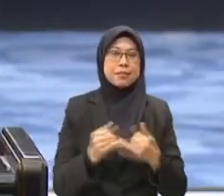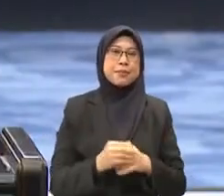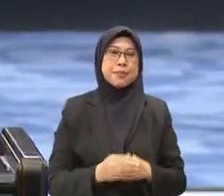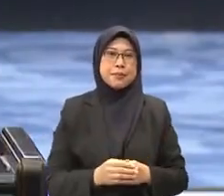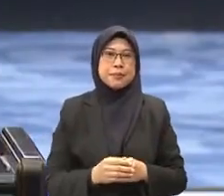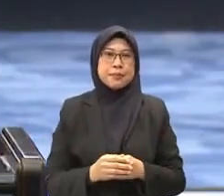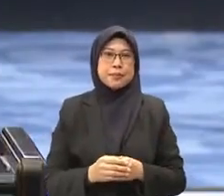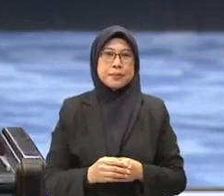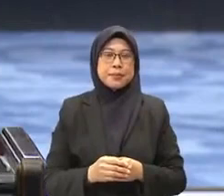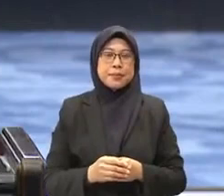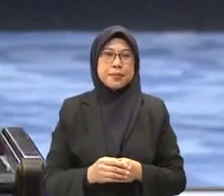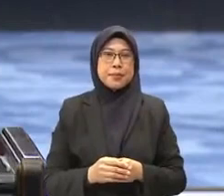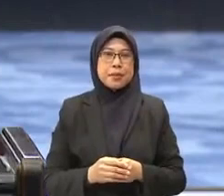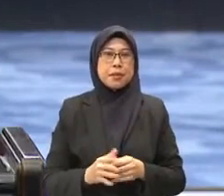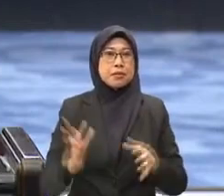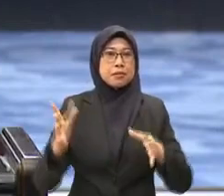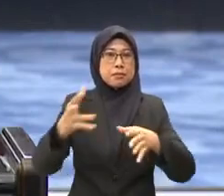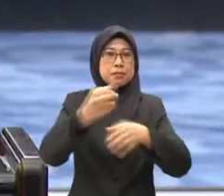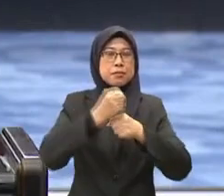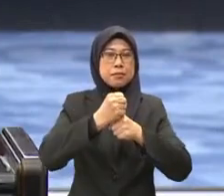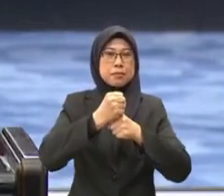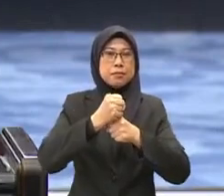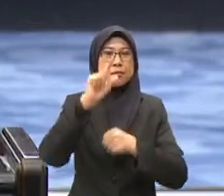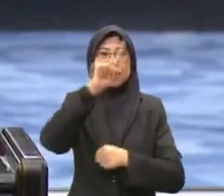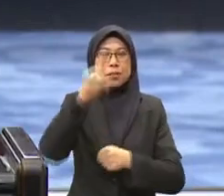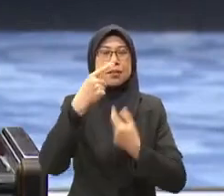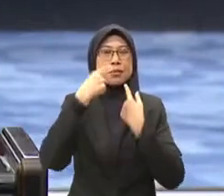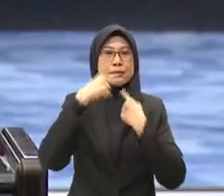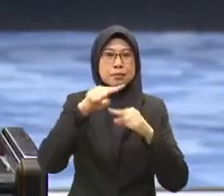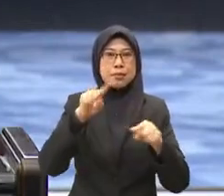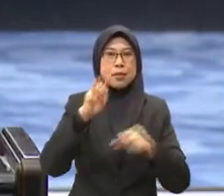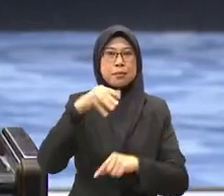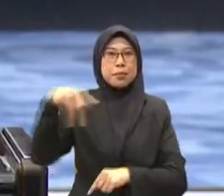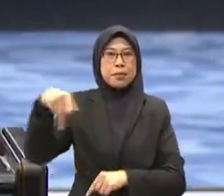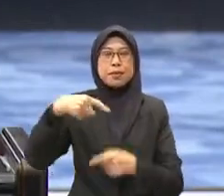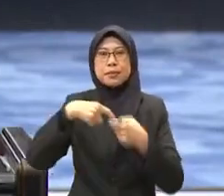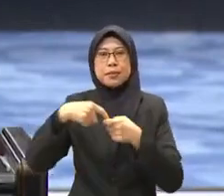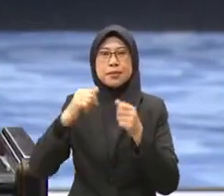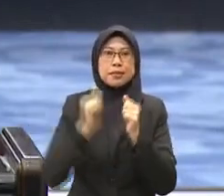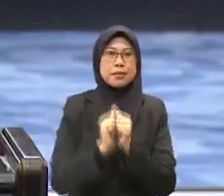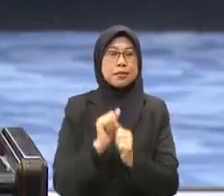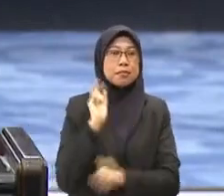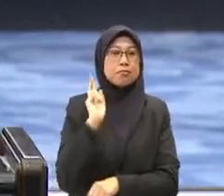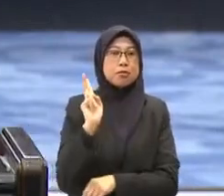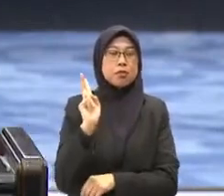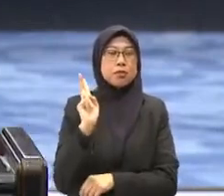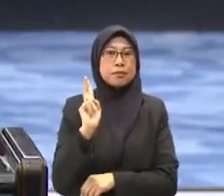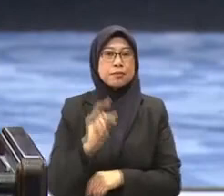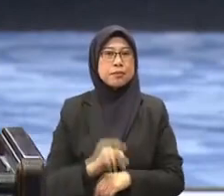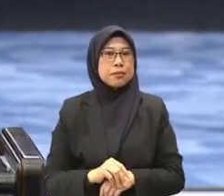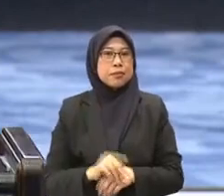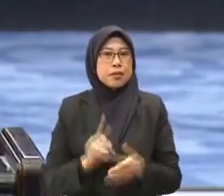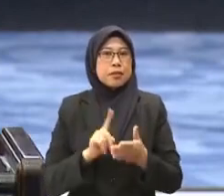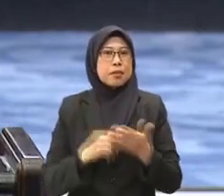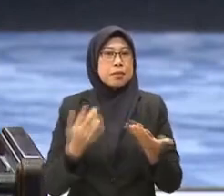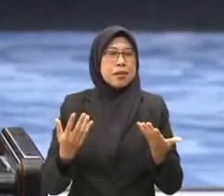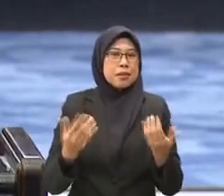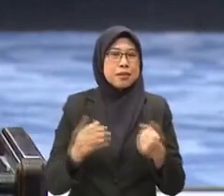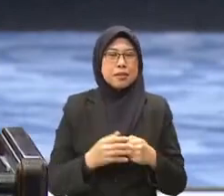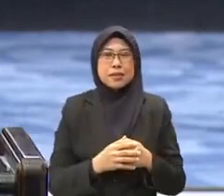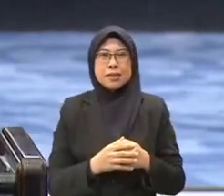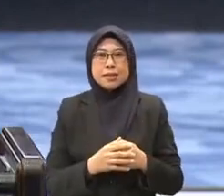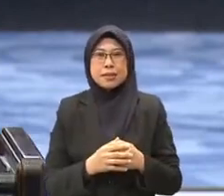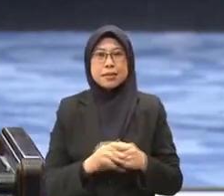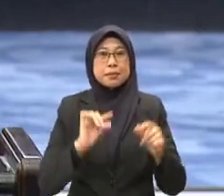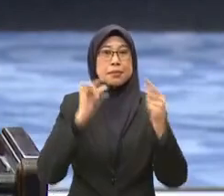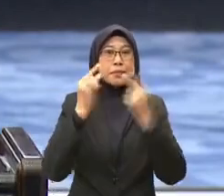ditawarkan bersama oleh jbg dan yb GK yang dibiayai oleh kerajaan sebagaimana dewan yang mulia ini sedia